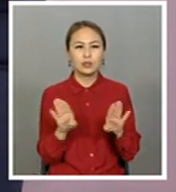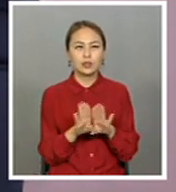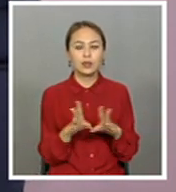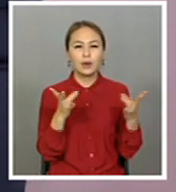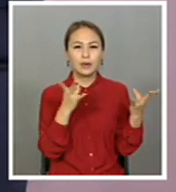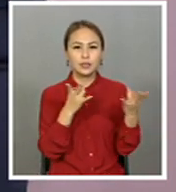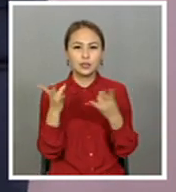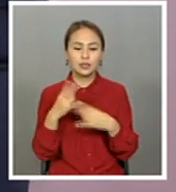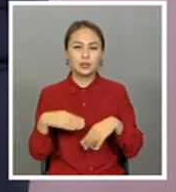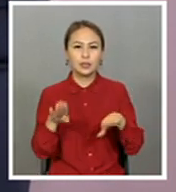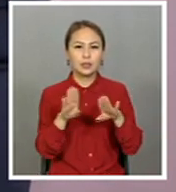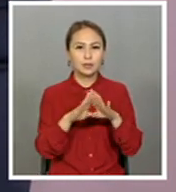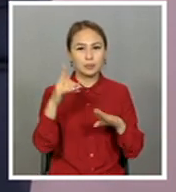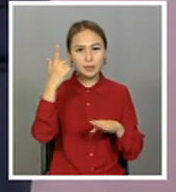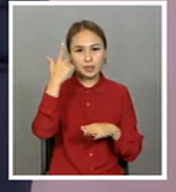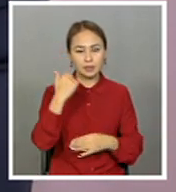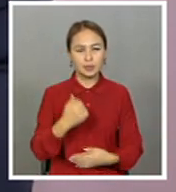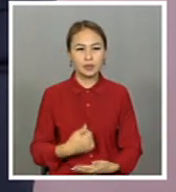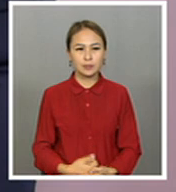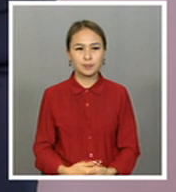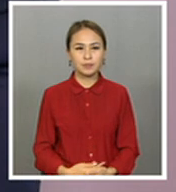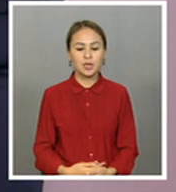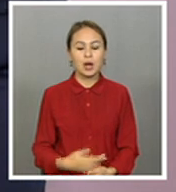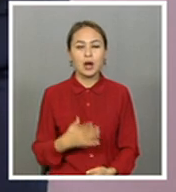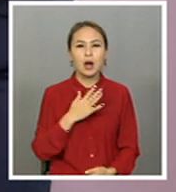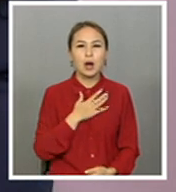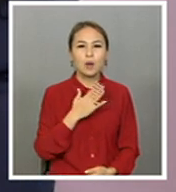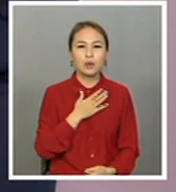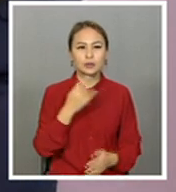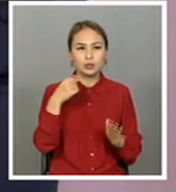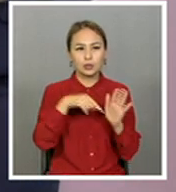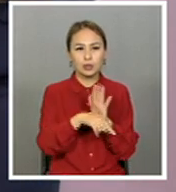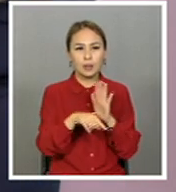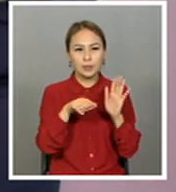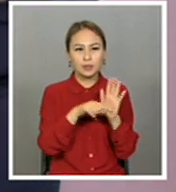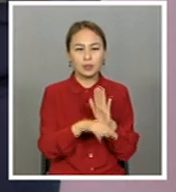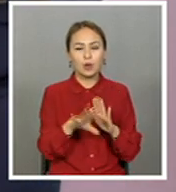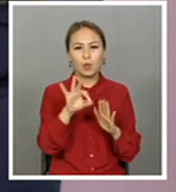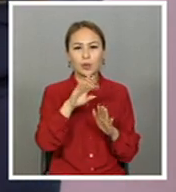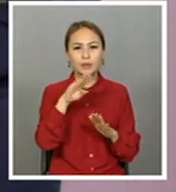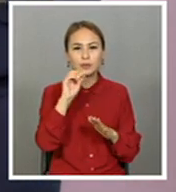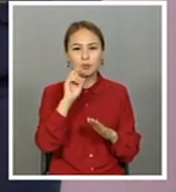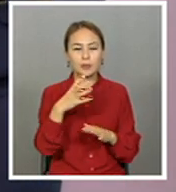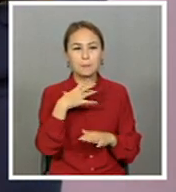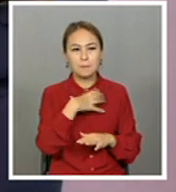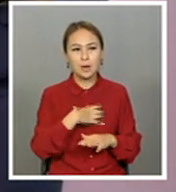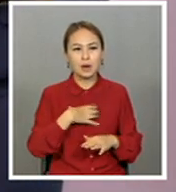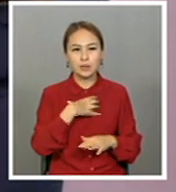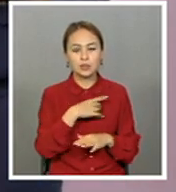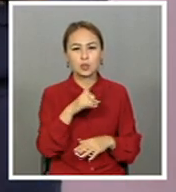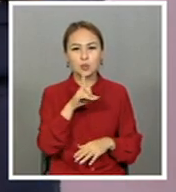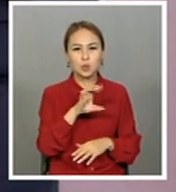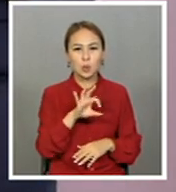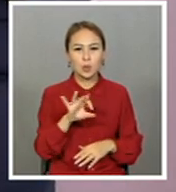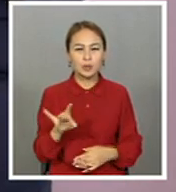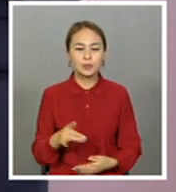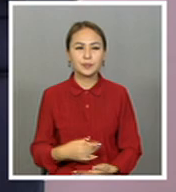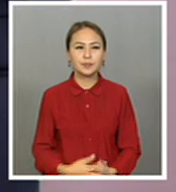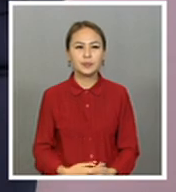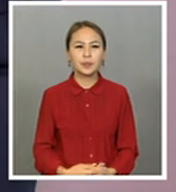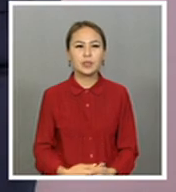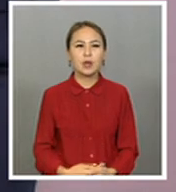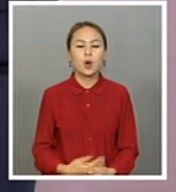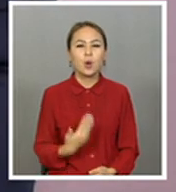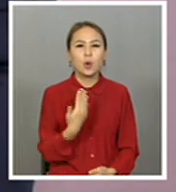екенін білеміз. Ауаның құрамындағы оттектің маңызы зор. Ол